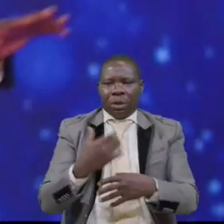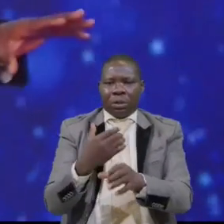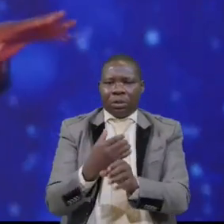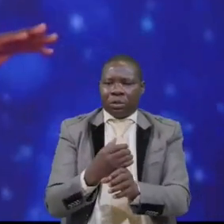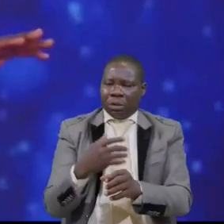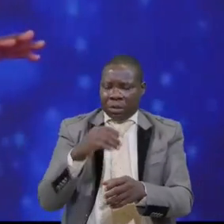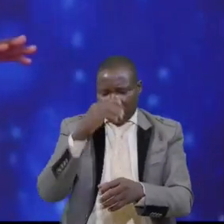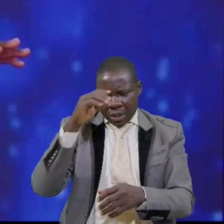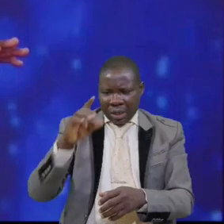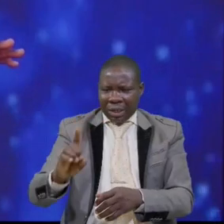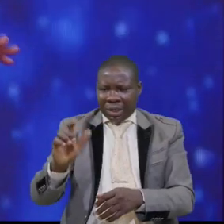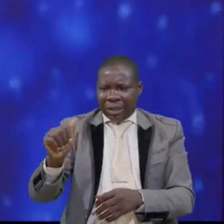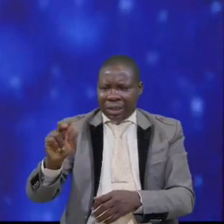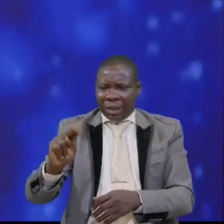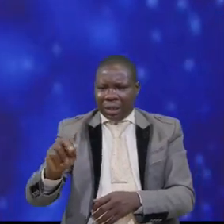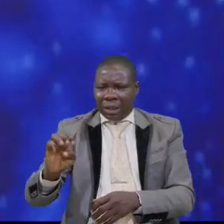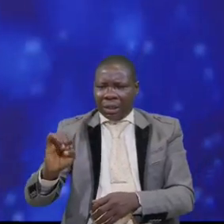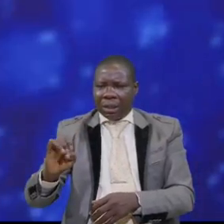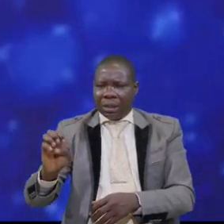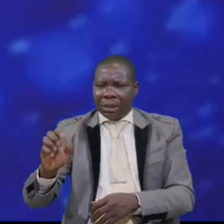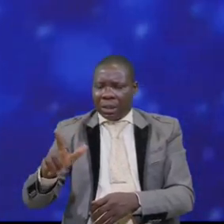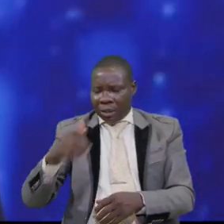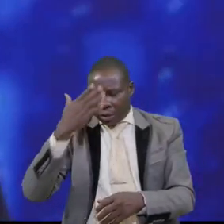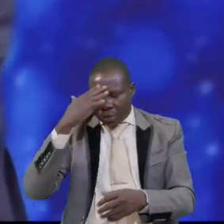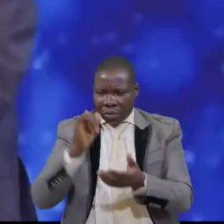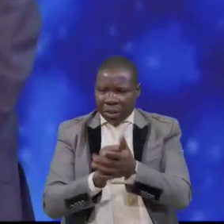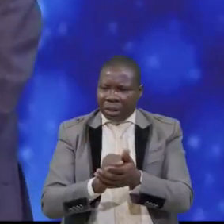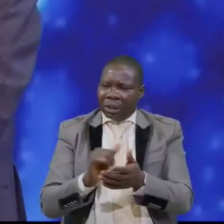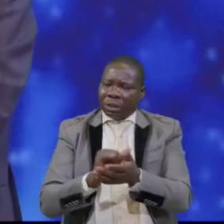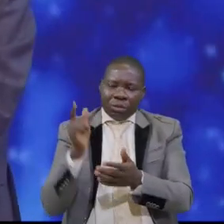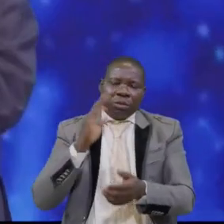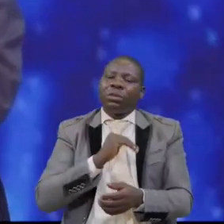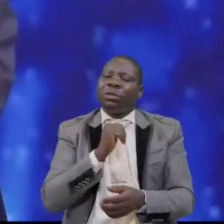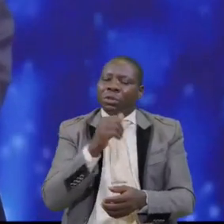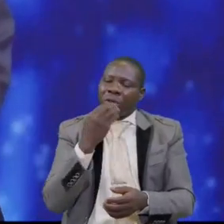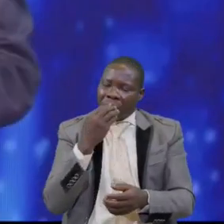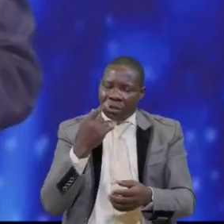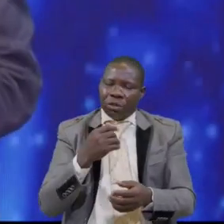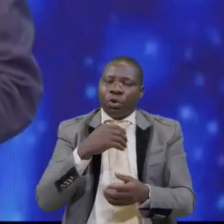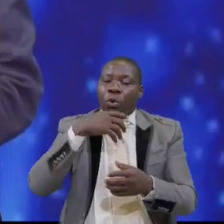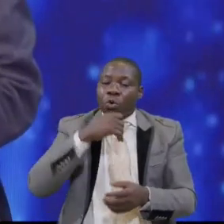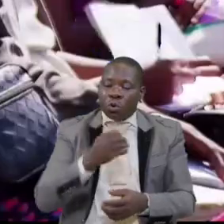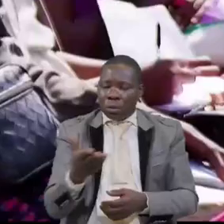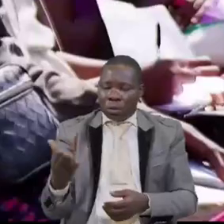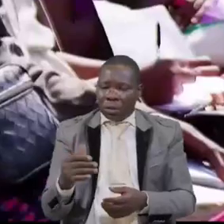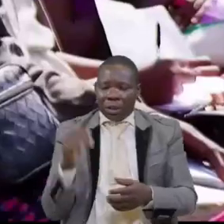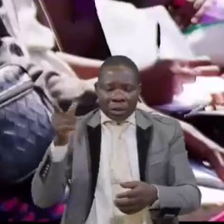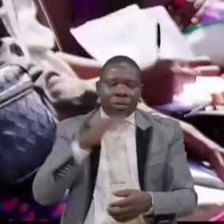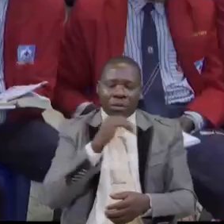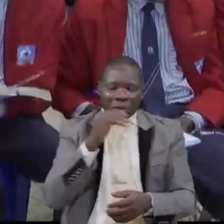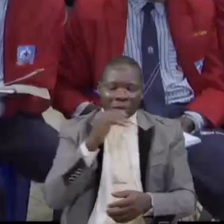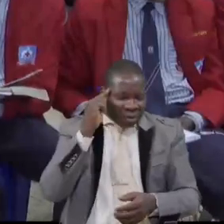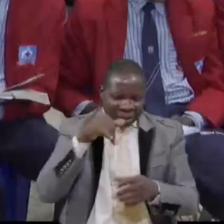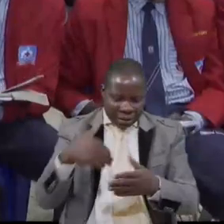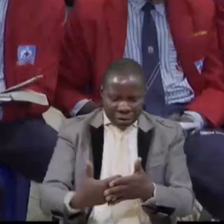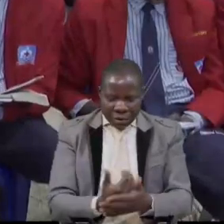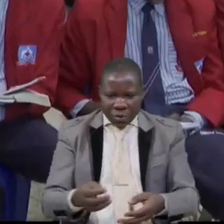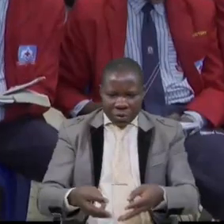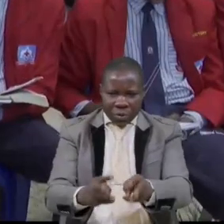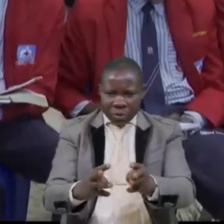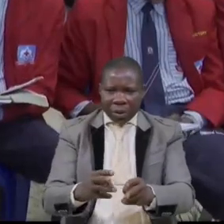les anciennes choses. Il ne portait pas les anciennes choses. Il ne pensait pas de l'ancienne manière. Il avait une nouvelle nature.